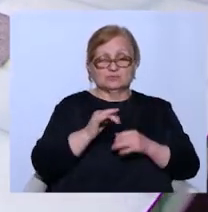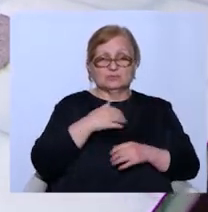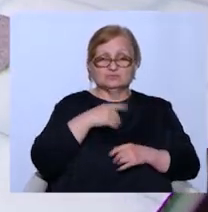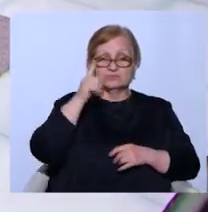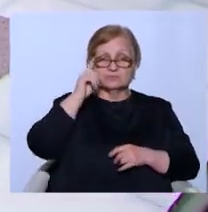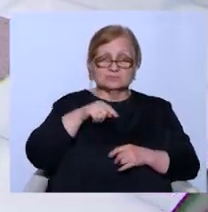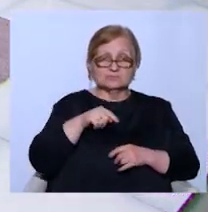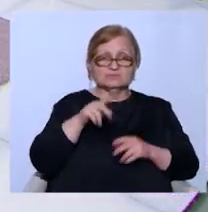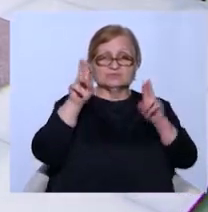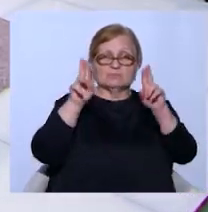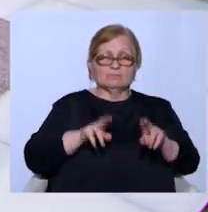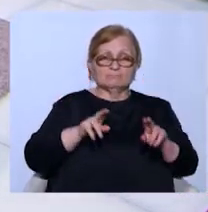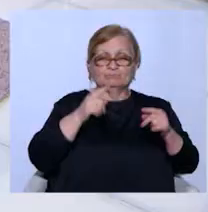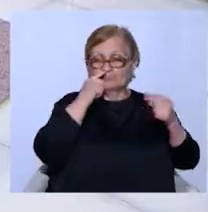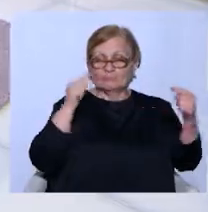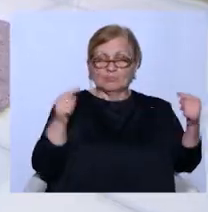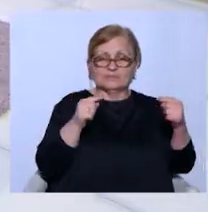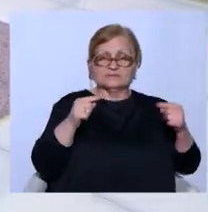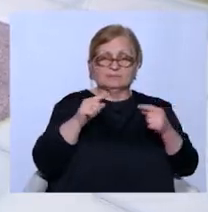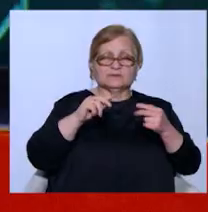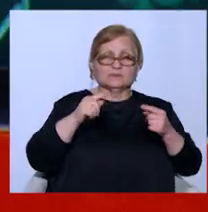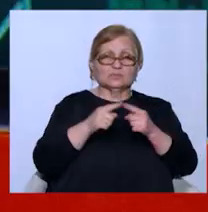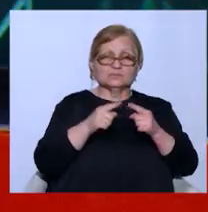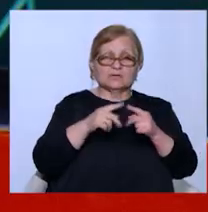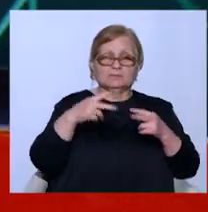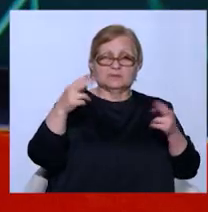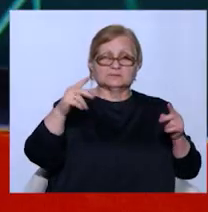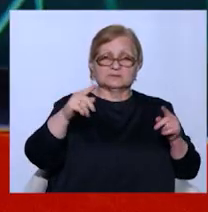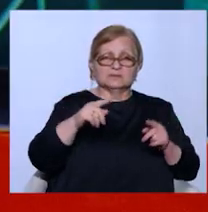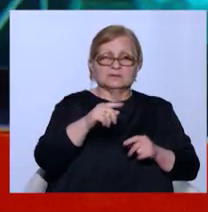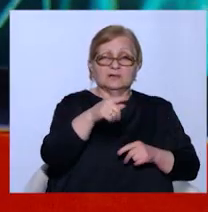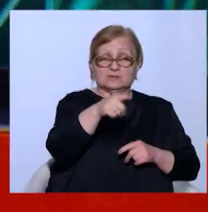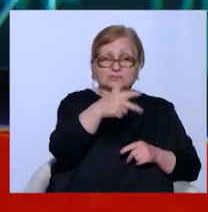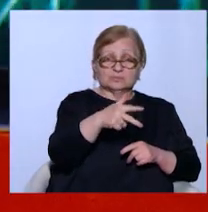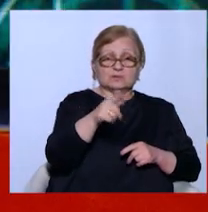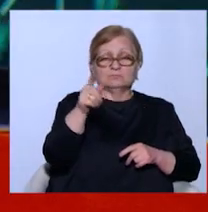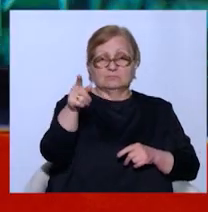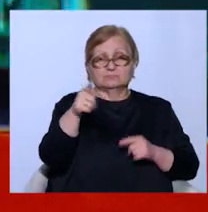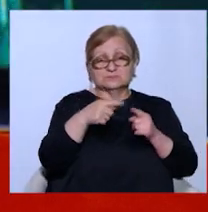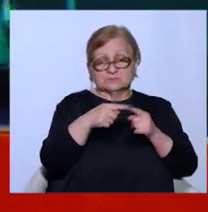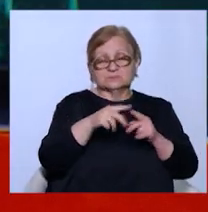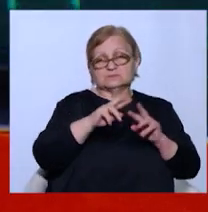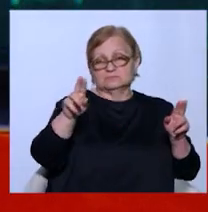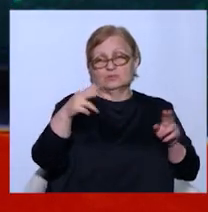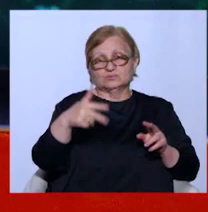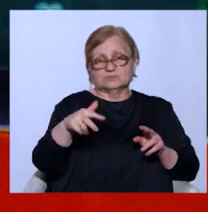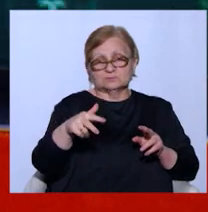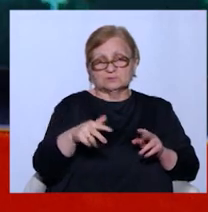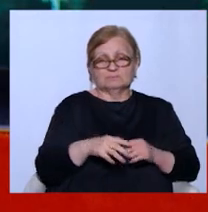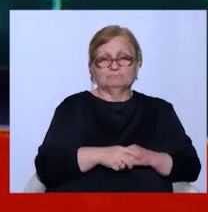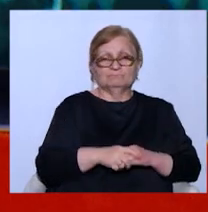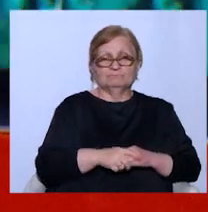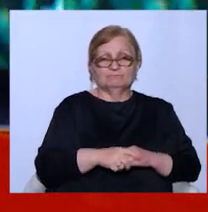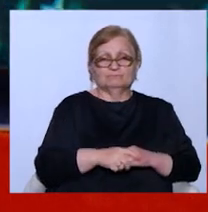რომ პარალელოგრამში მოპირდაპირე კუთხები ერთმანეთის ტოლია. ანუ თუ კუთხე A 30 გრადუსია, კუთხე C შესაბამისად 30